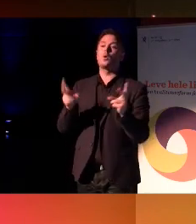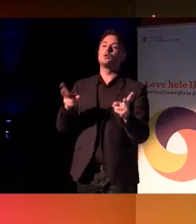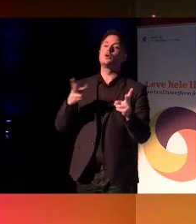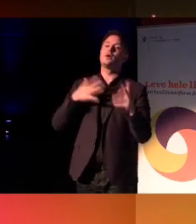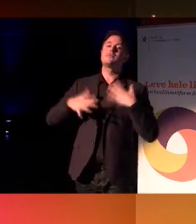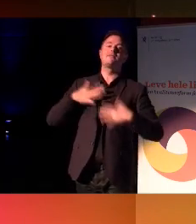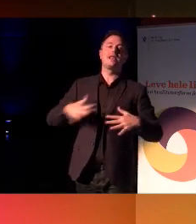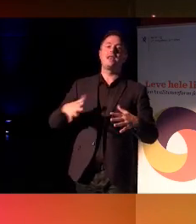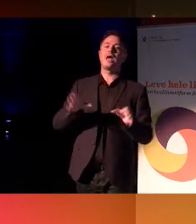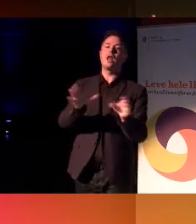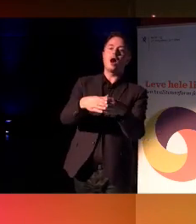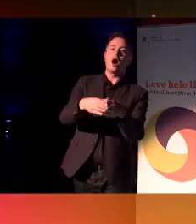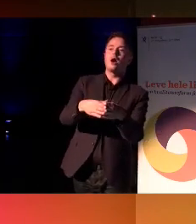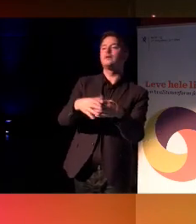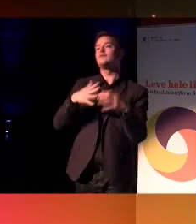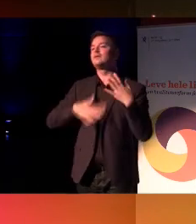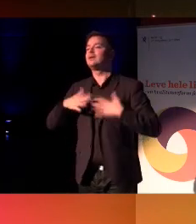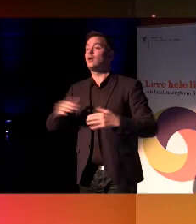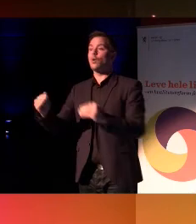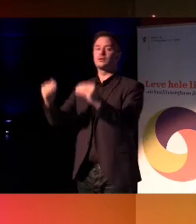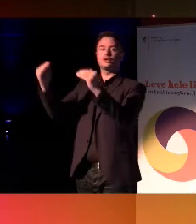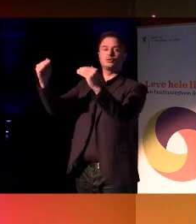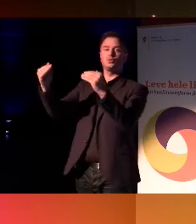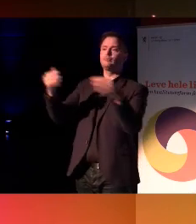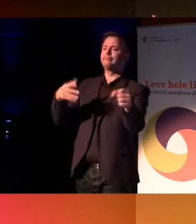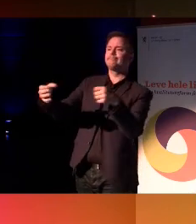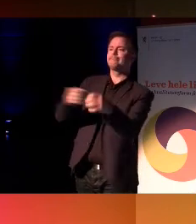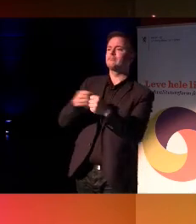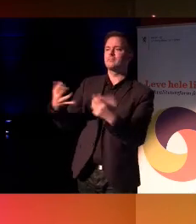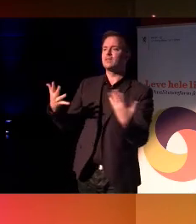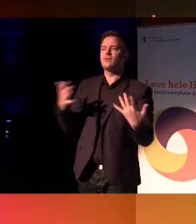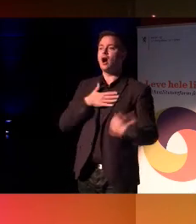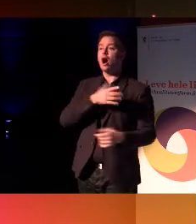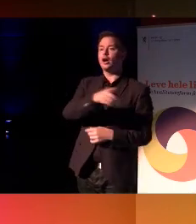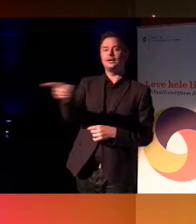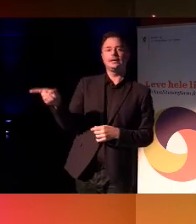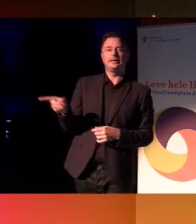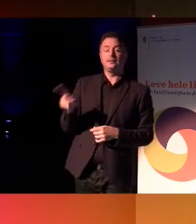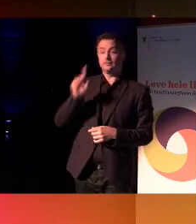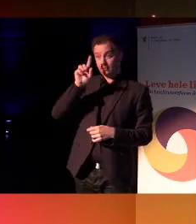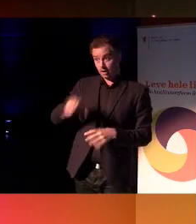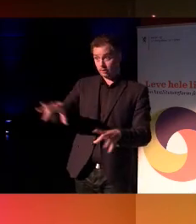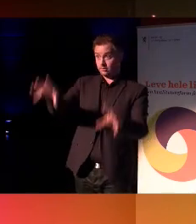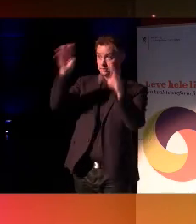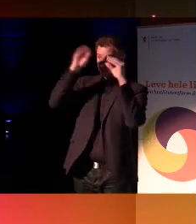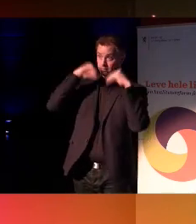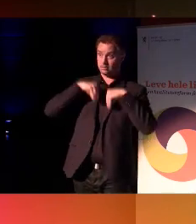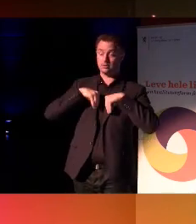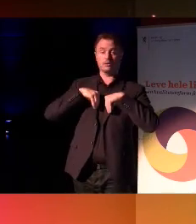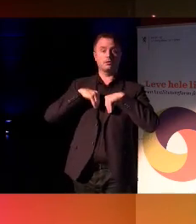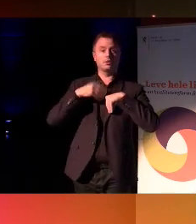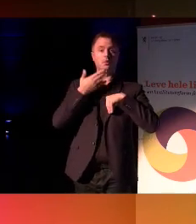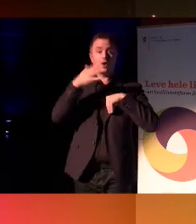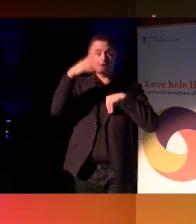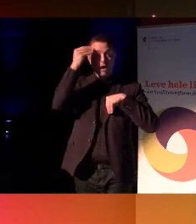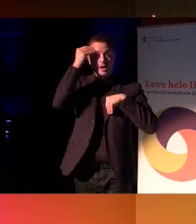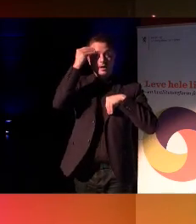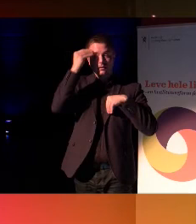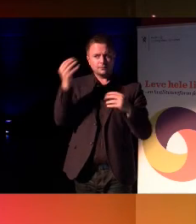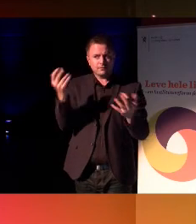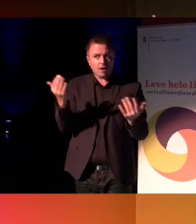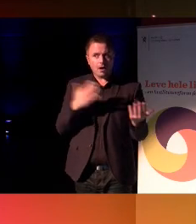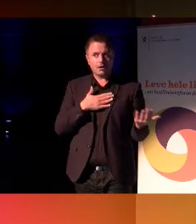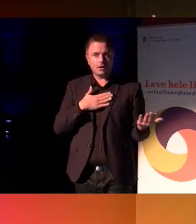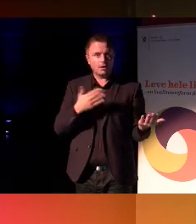lag og organisasjoner. Hva er det de har? Hva har de gjort for å hente inn de gode erfaringene?